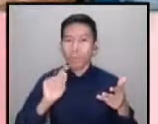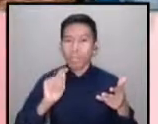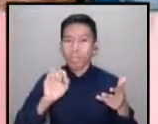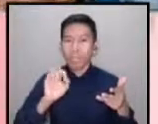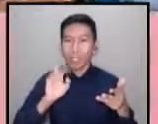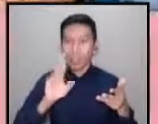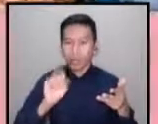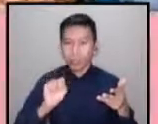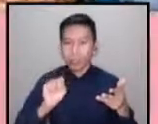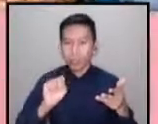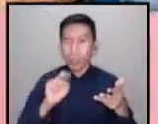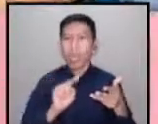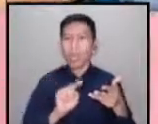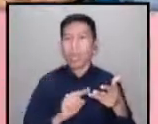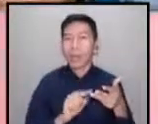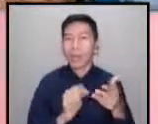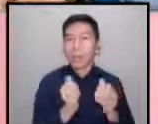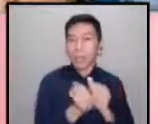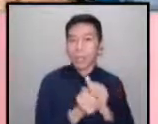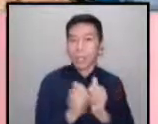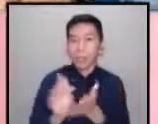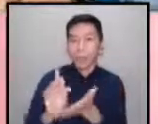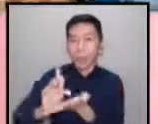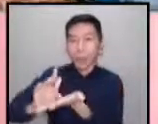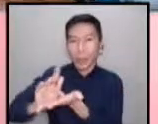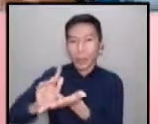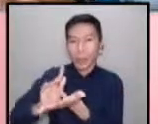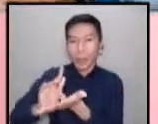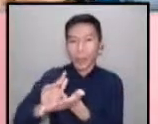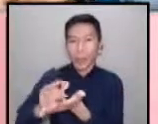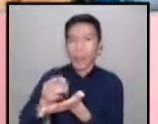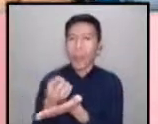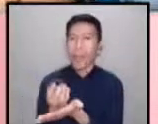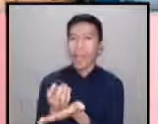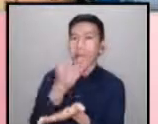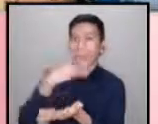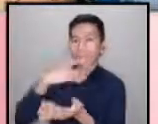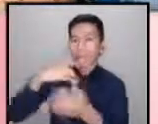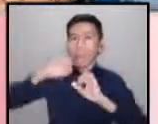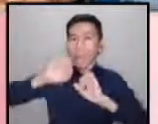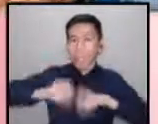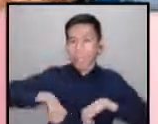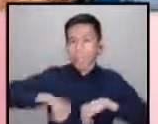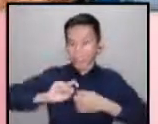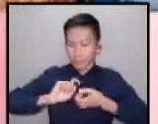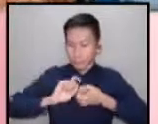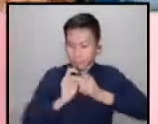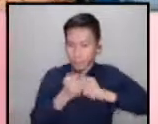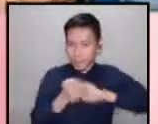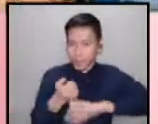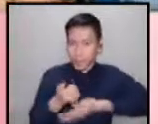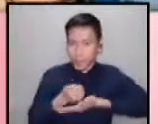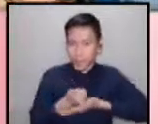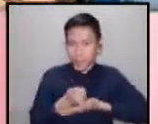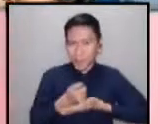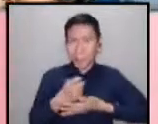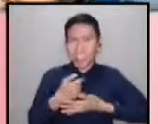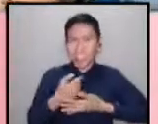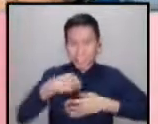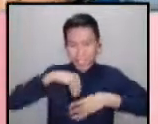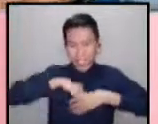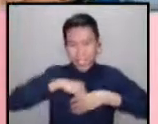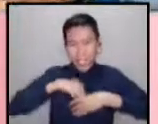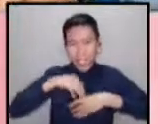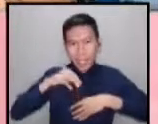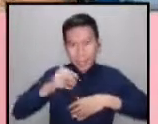help synchronize and activate and modify the modulators ng ating